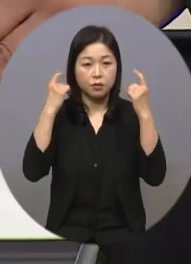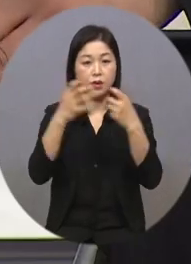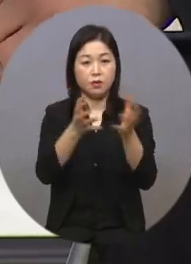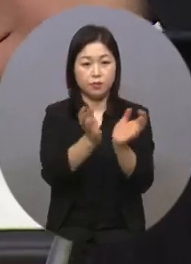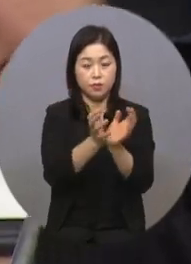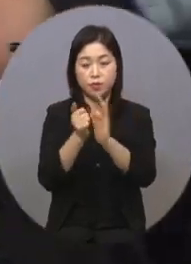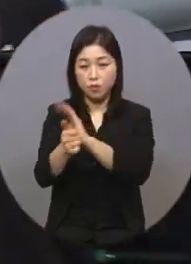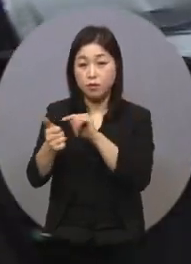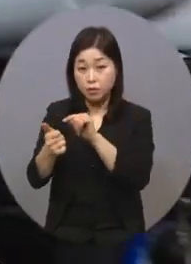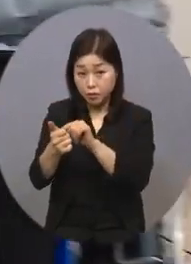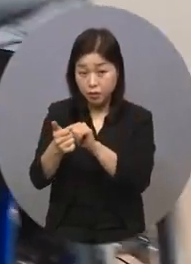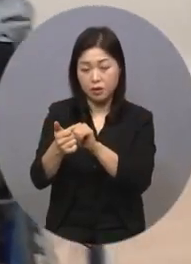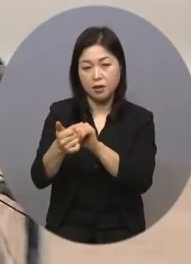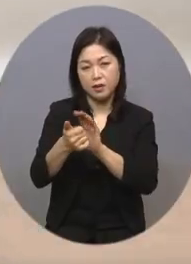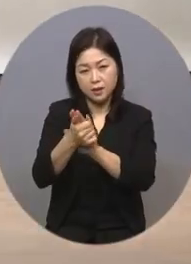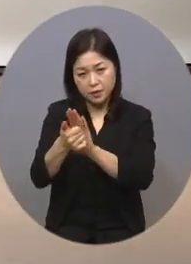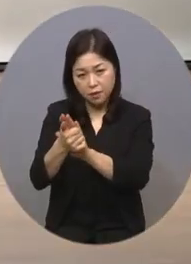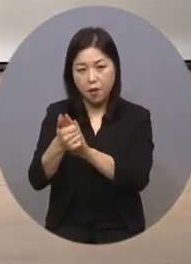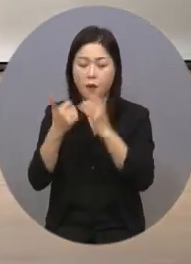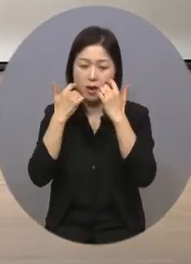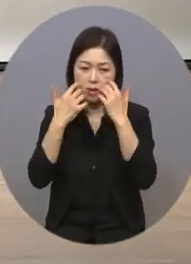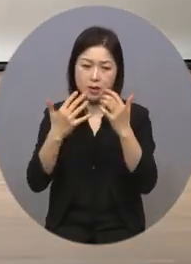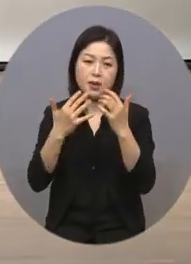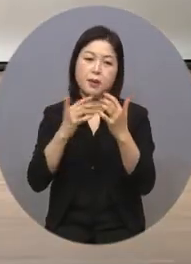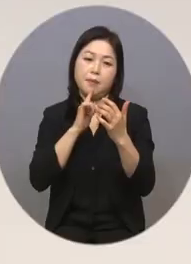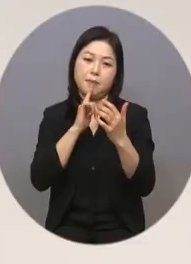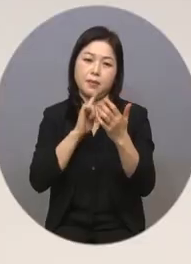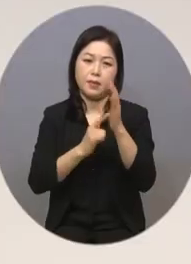위해 지원에 나서겠다는 포부를 밝혔습니다.